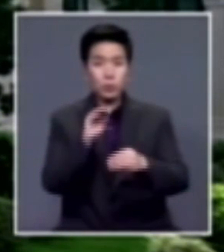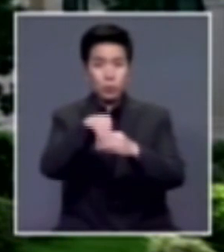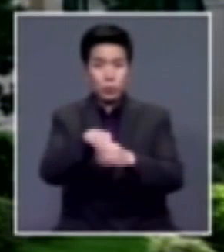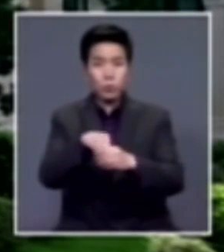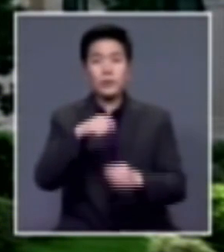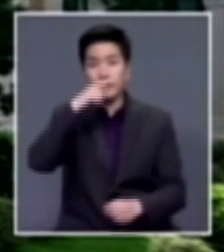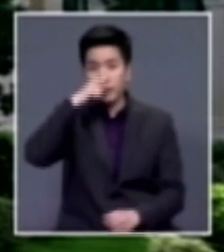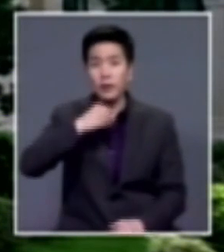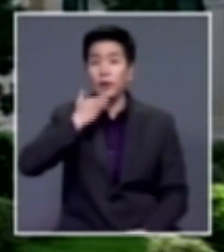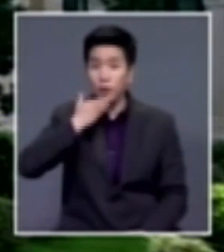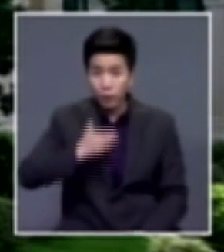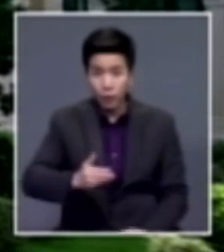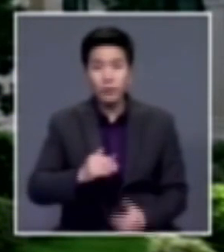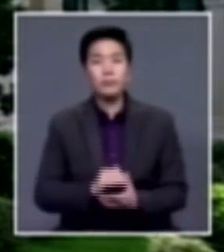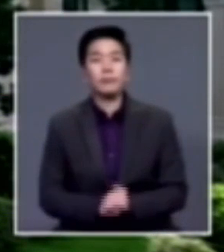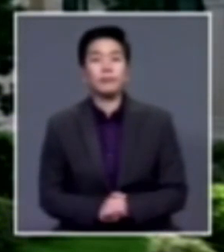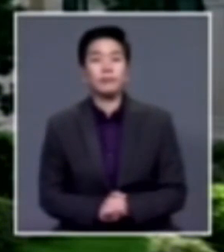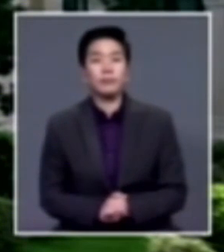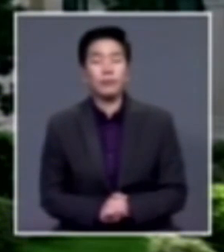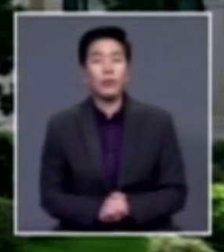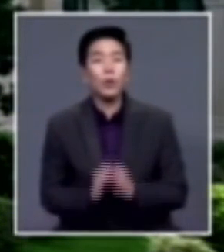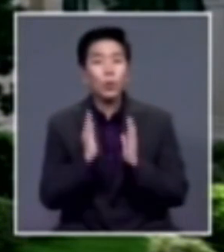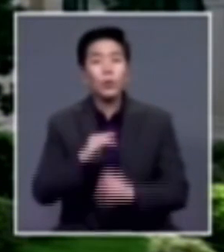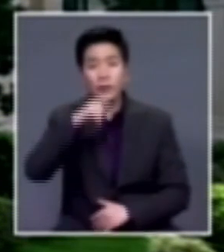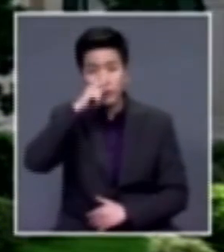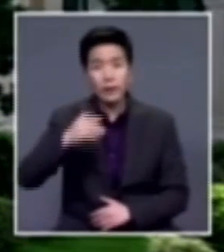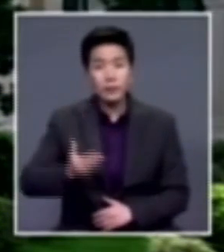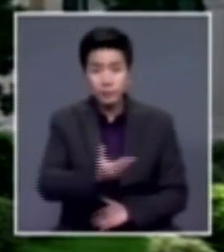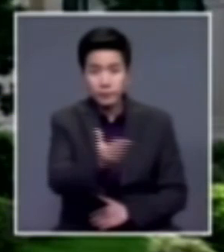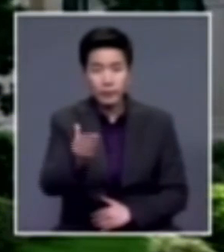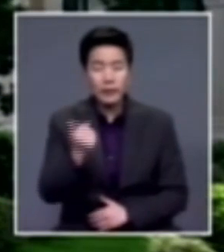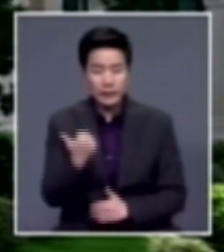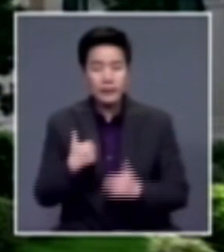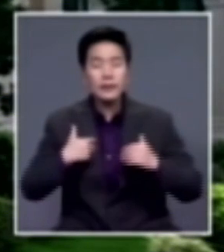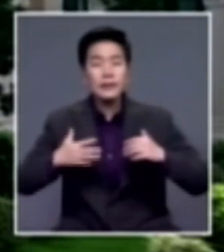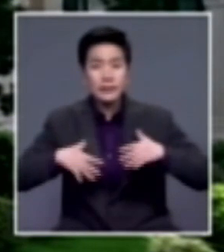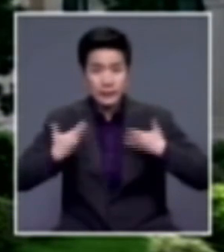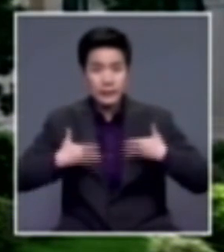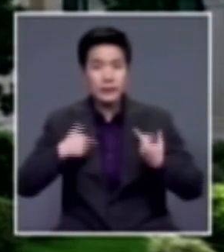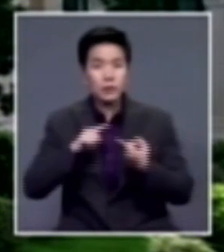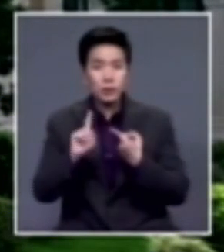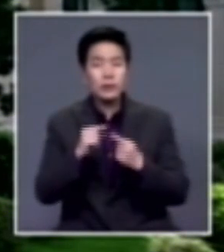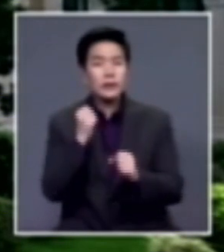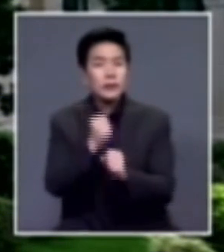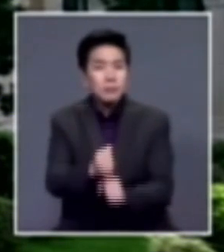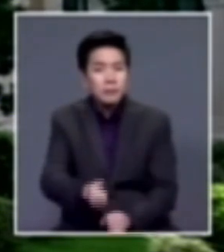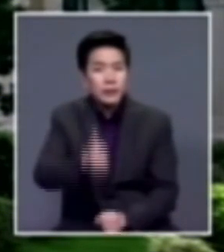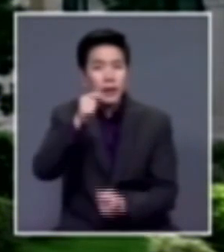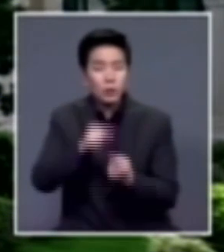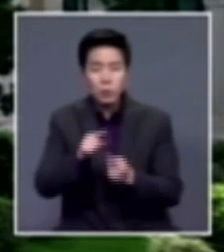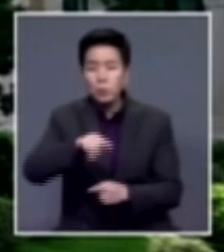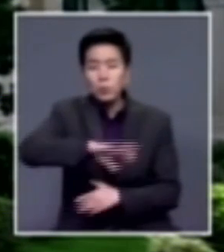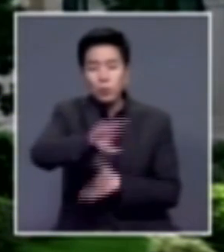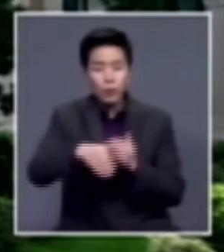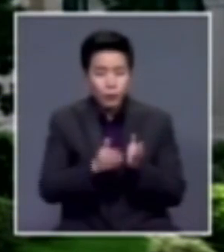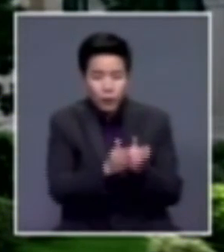ต่อไปนะครับพี่น้องประชาชนที่เคารพครับเป็นที่เรื่องน่ายินดีในช่วงนี้ก็เป็นผลสำเร็จที่มาจากความเพียรของทุ